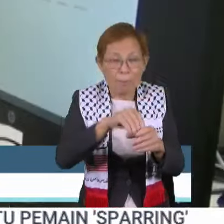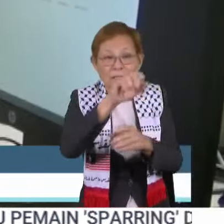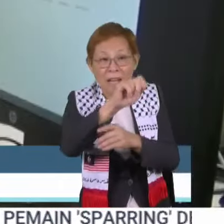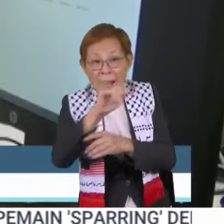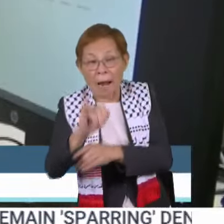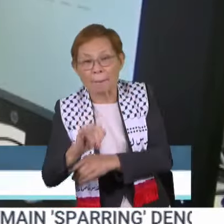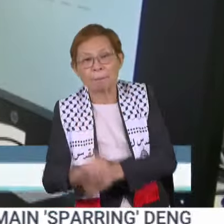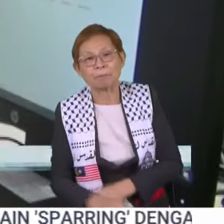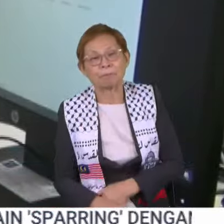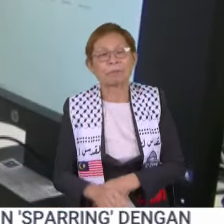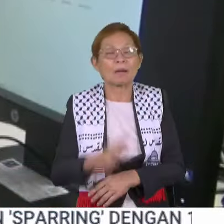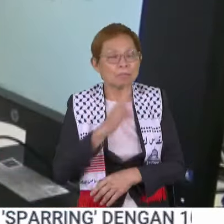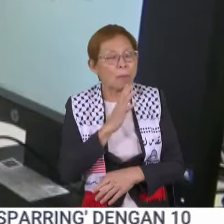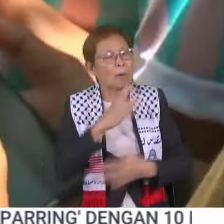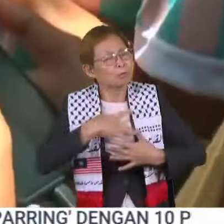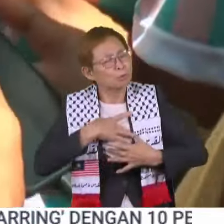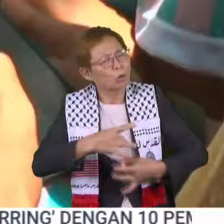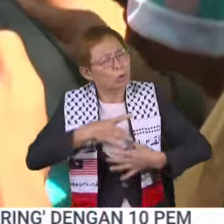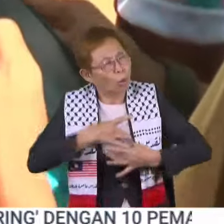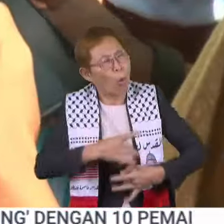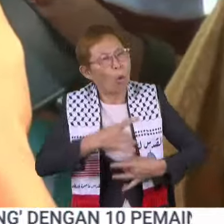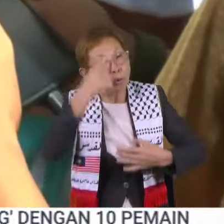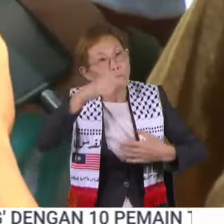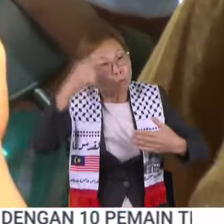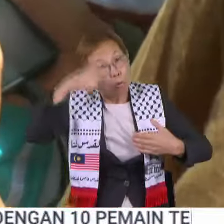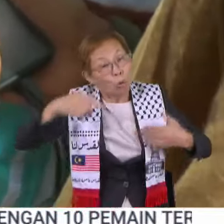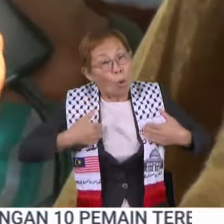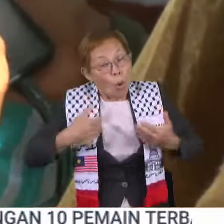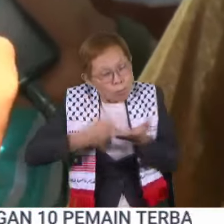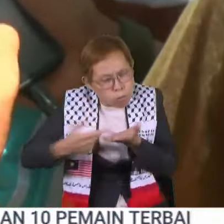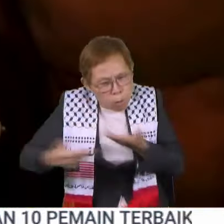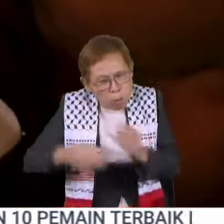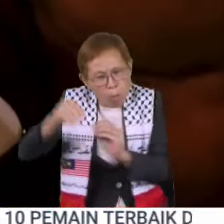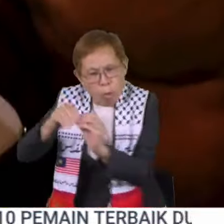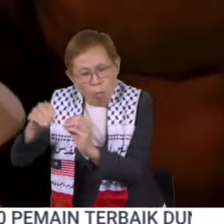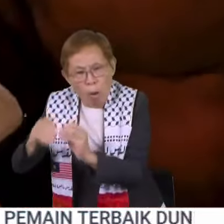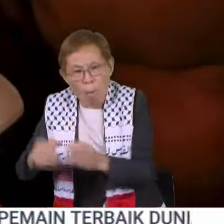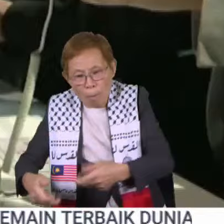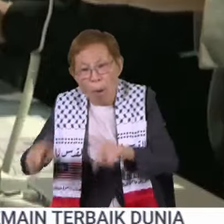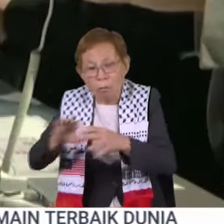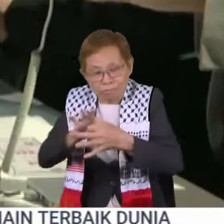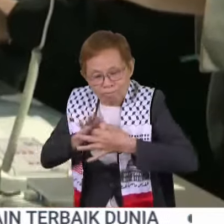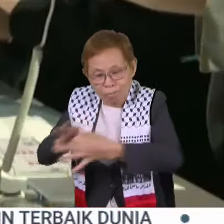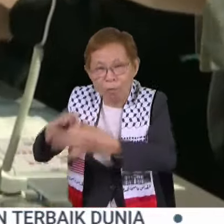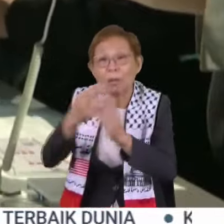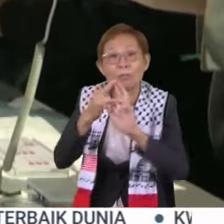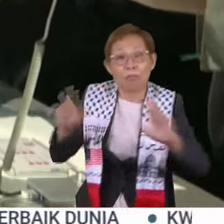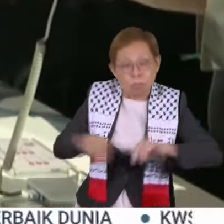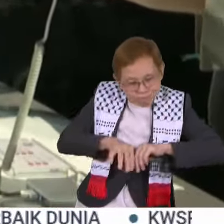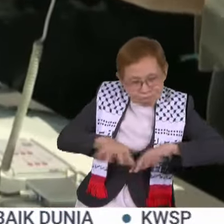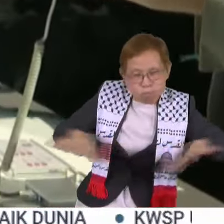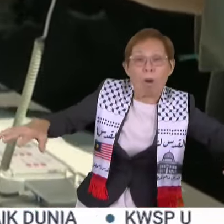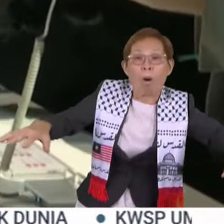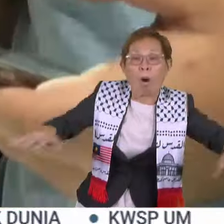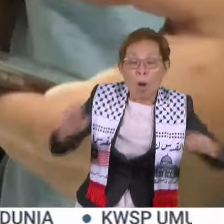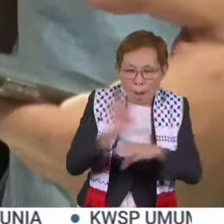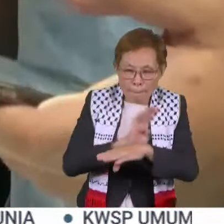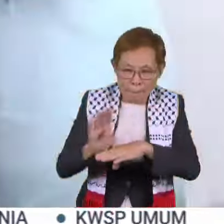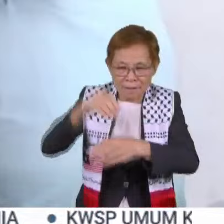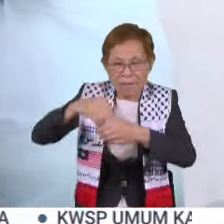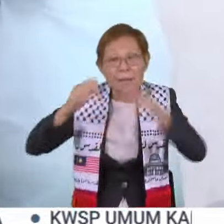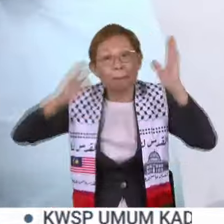menurutnya pavel juga menyatakan minat untuk mengadakan perbincangan lanjut mengenai peluang kerjasama dan bersedia melebarkan sayap operasi